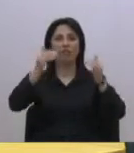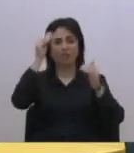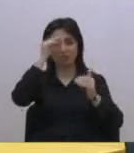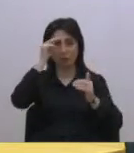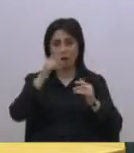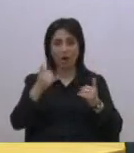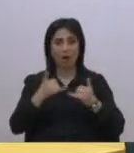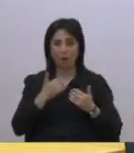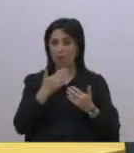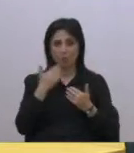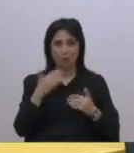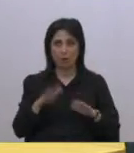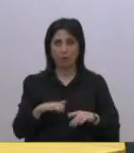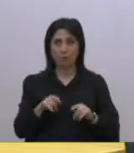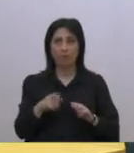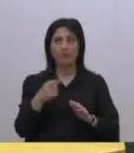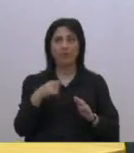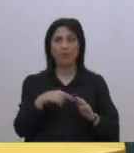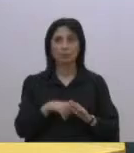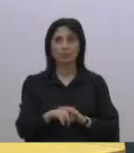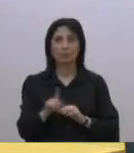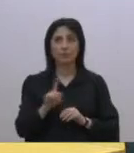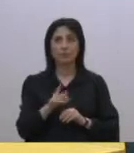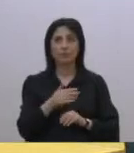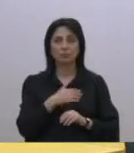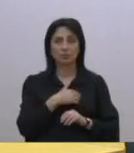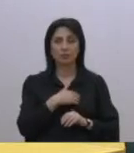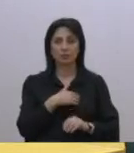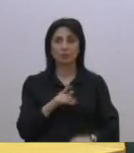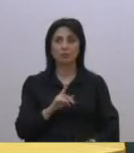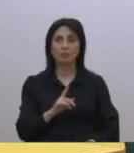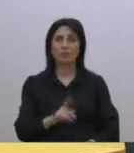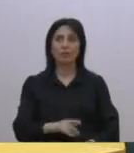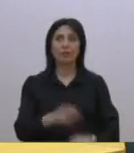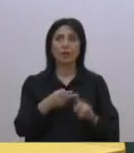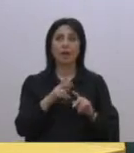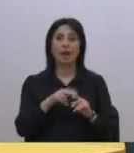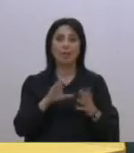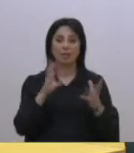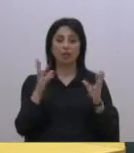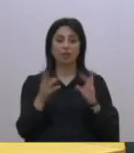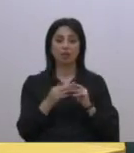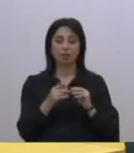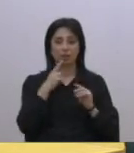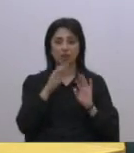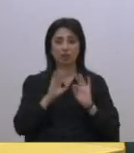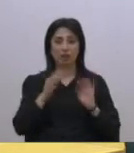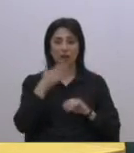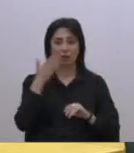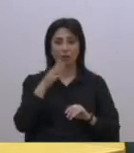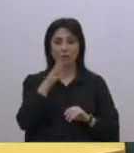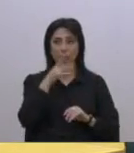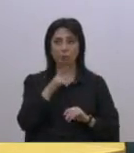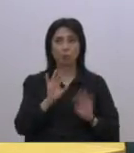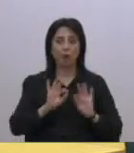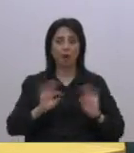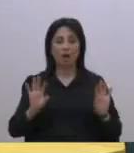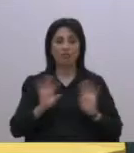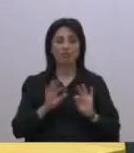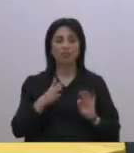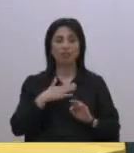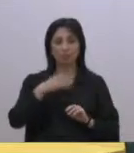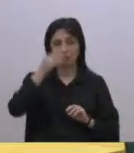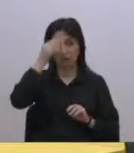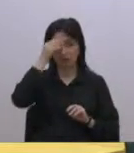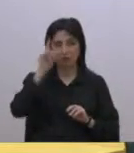არ გვაქვს. და აქედან გამომდინარე, რაღაცნაირად მინდა რომ აი ამ შემაჯამებელი გამოსვლის დროს ავხსნათ ჩემი